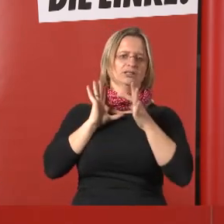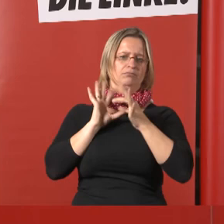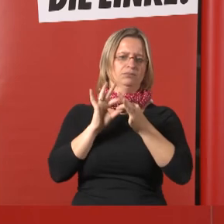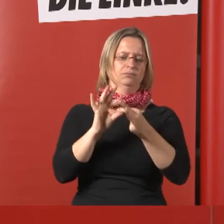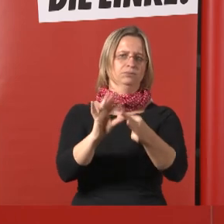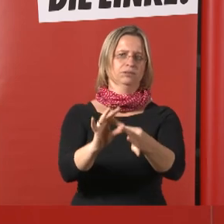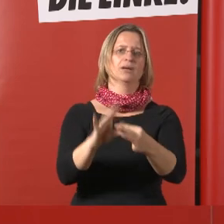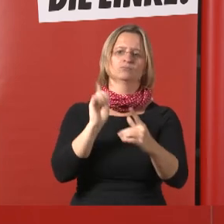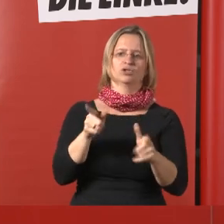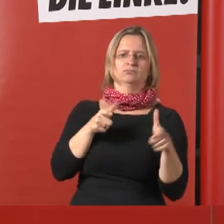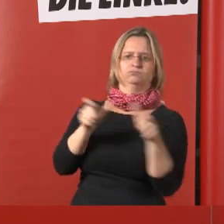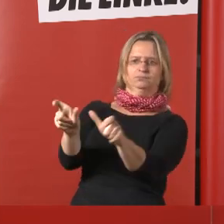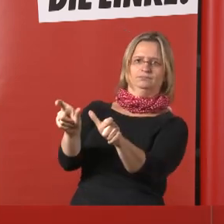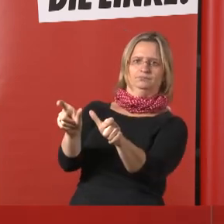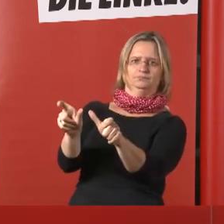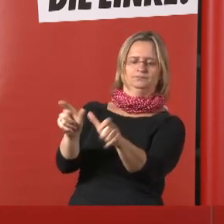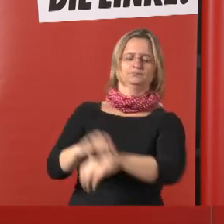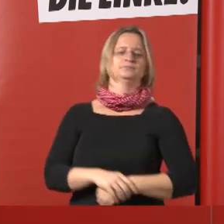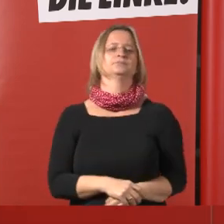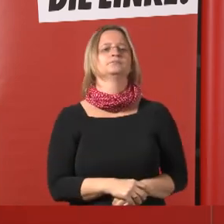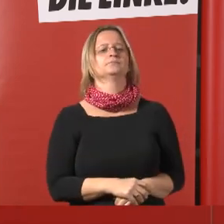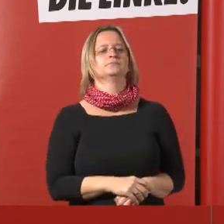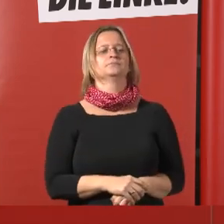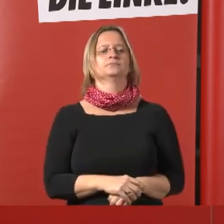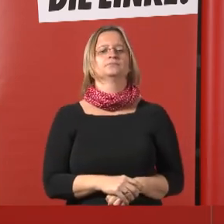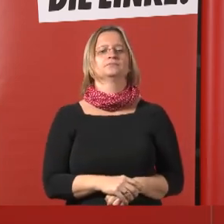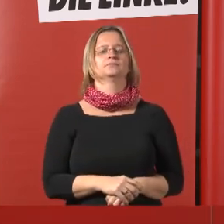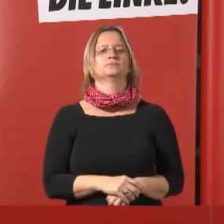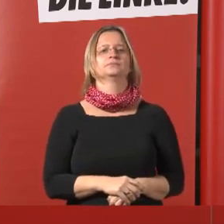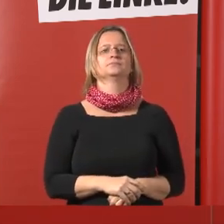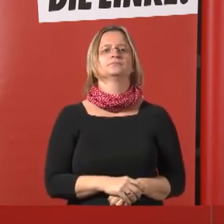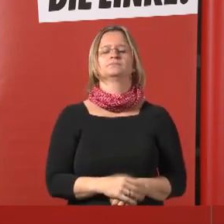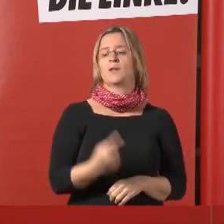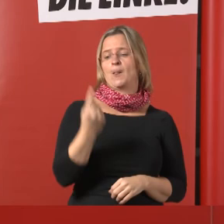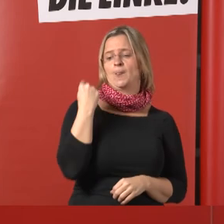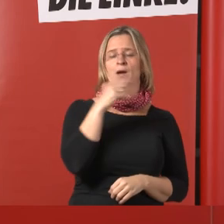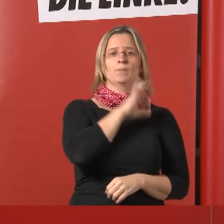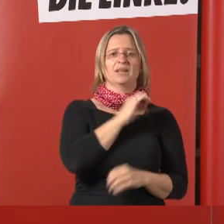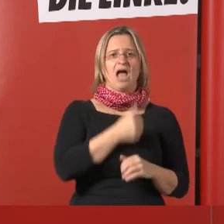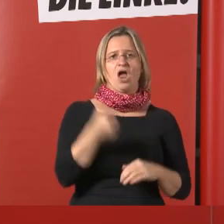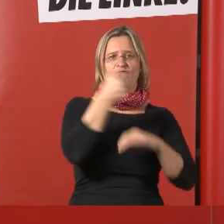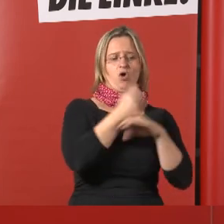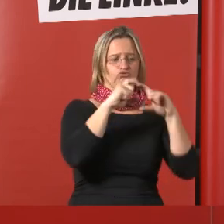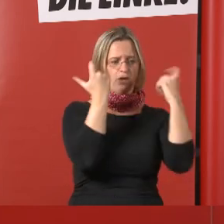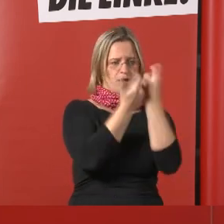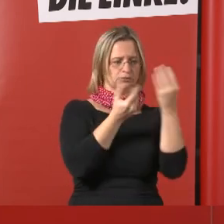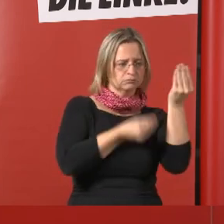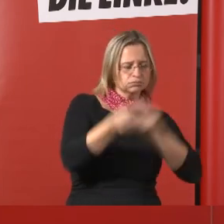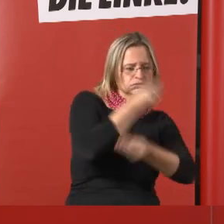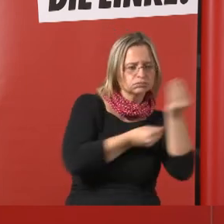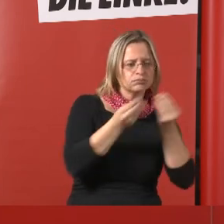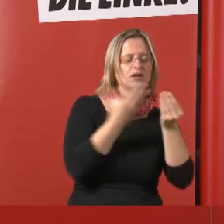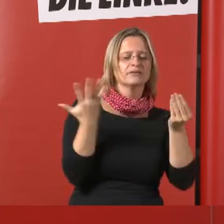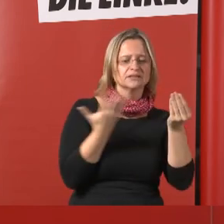Deutsche Linke. Auch ebenso wie die Relativierung vom Holocaust. Wir haben